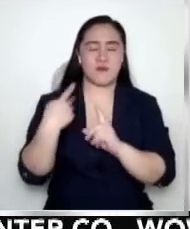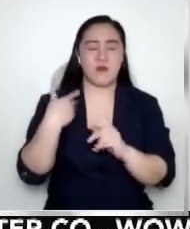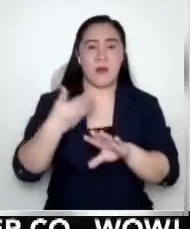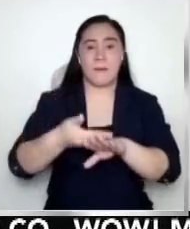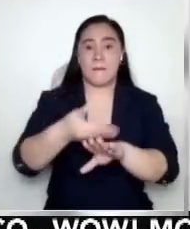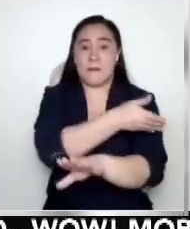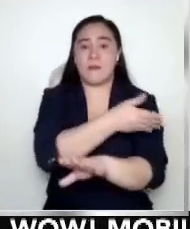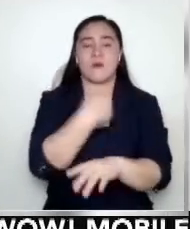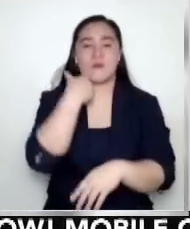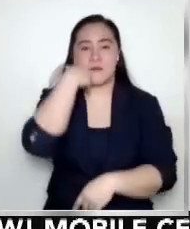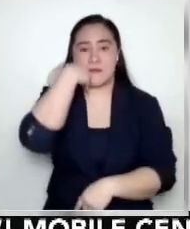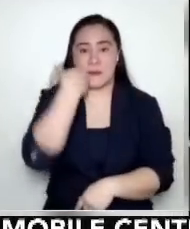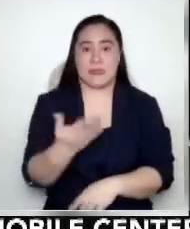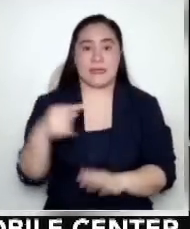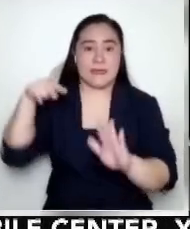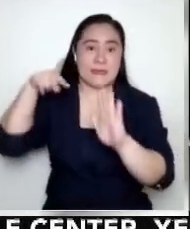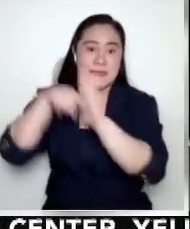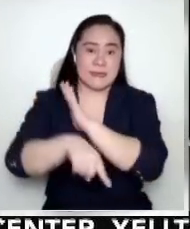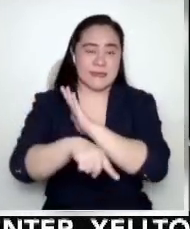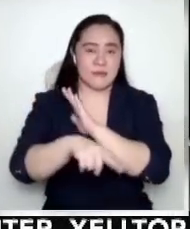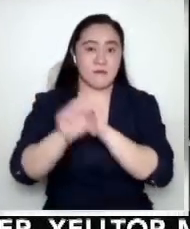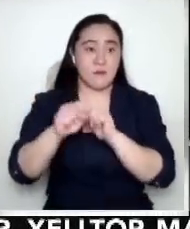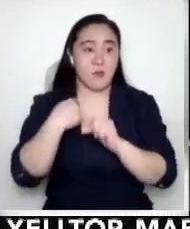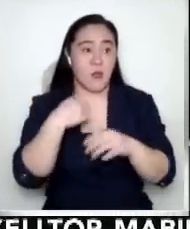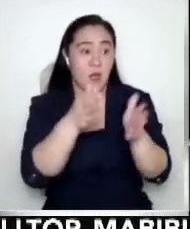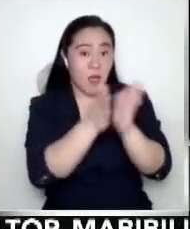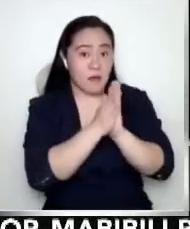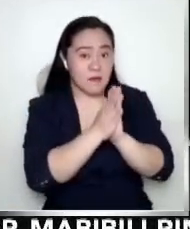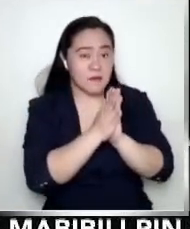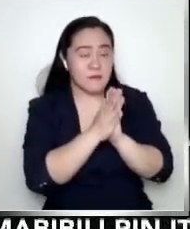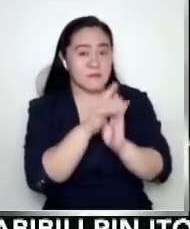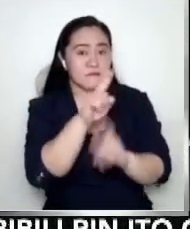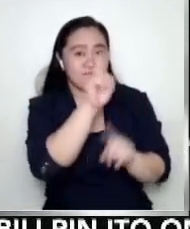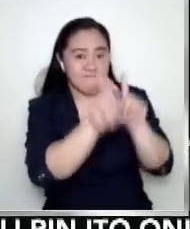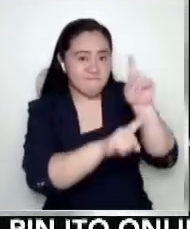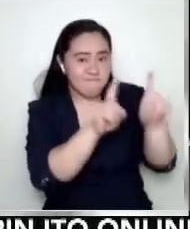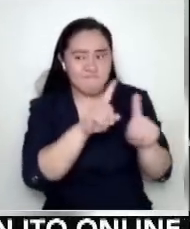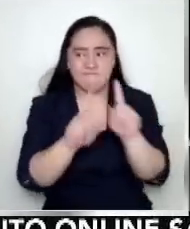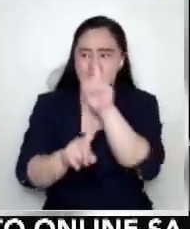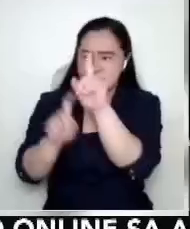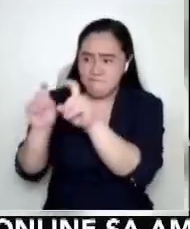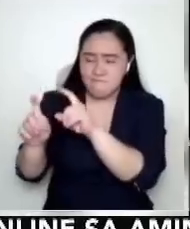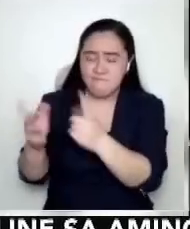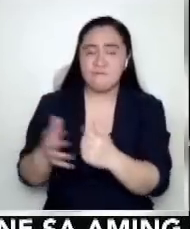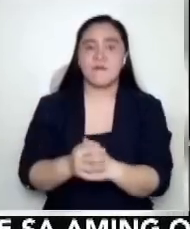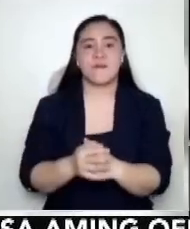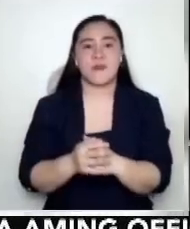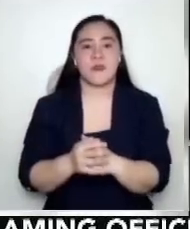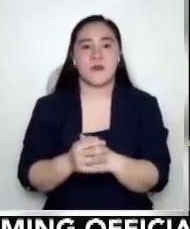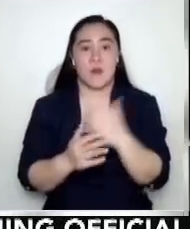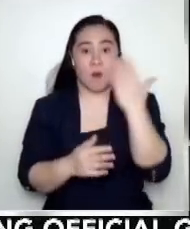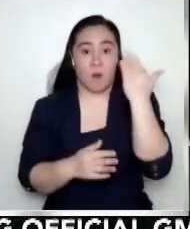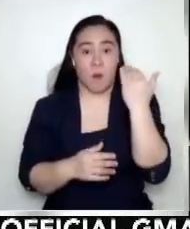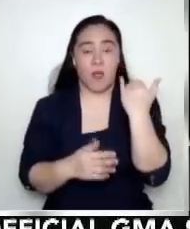kunin ang kanilang panig. In this case, nakapagsabi si Julie B. yung fears